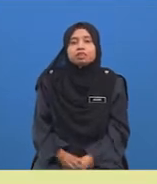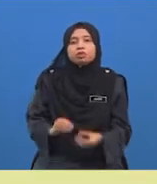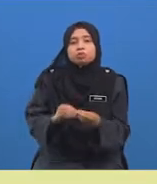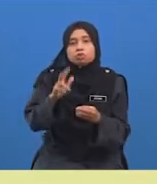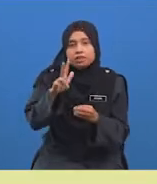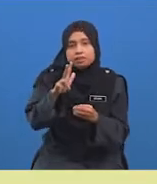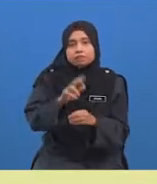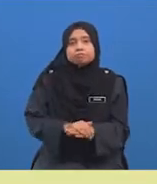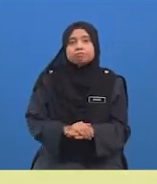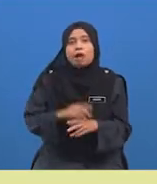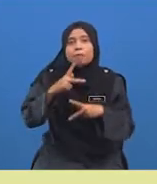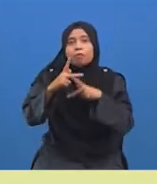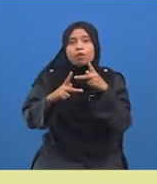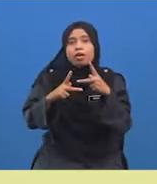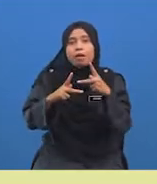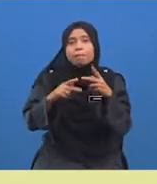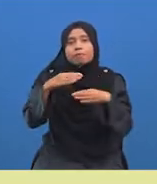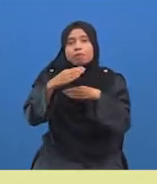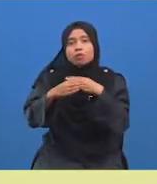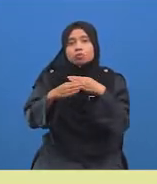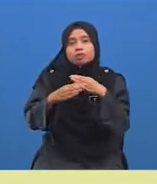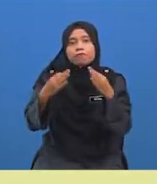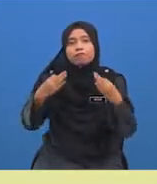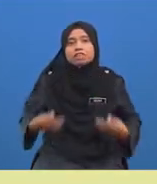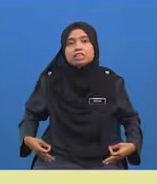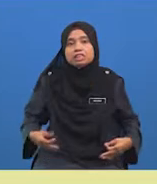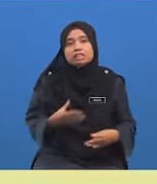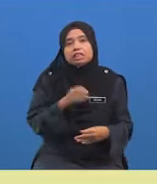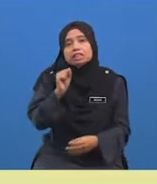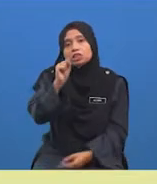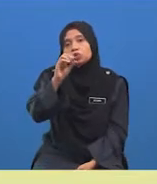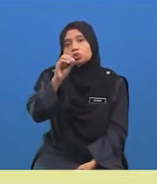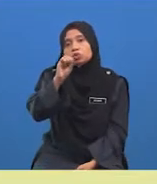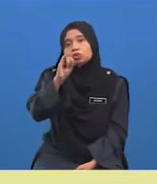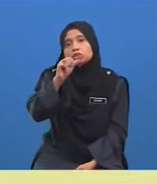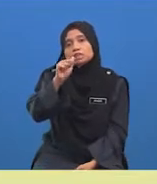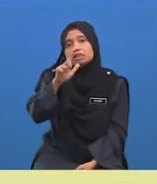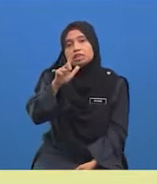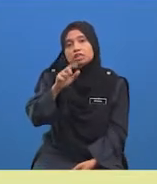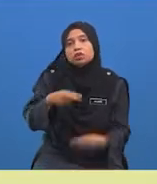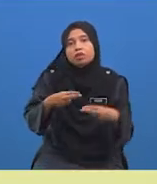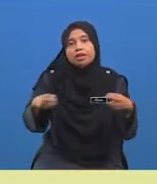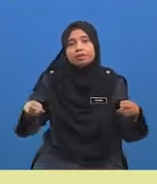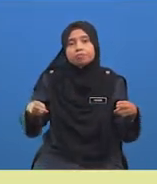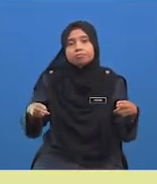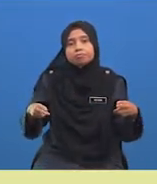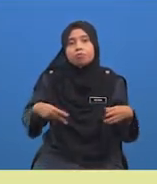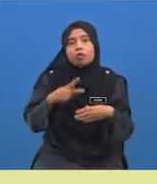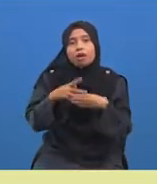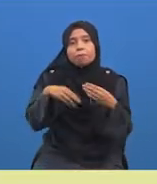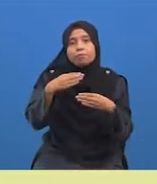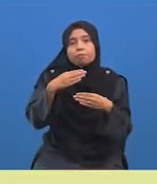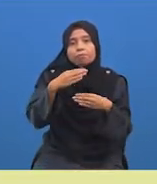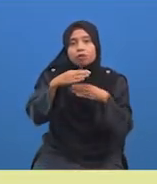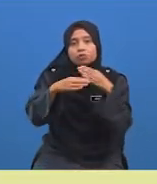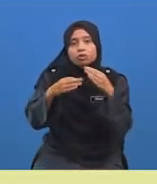Fakta yang ketiga, iaitu program pembangunan fizikal dan sosial. Huraiannya ialah program pembangunan